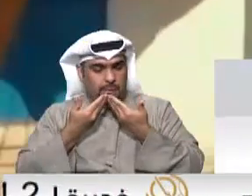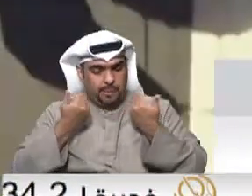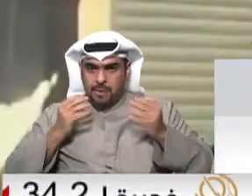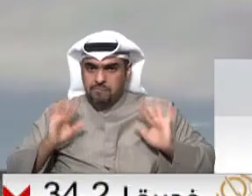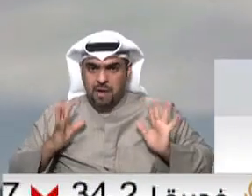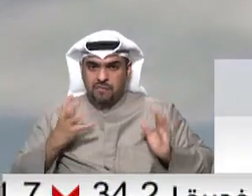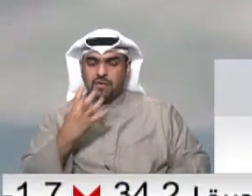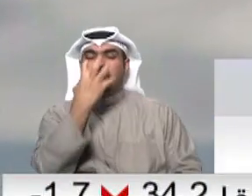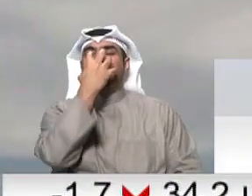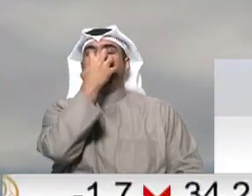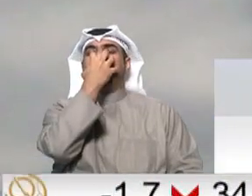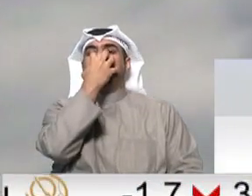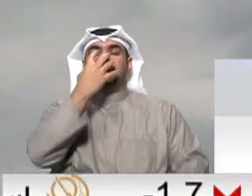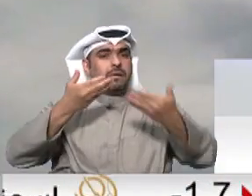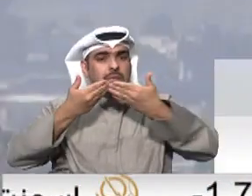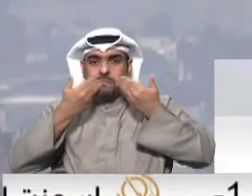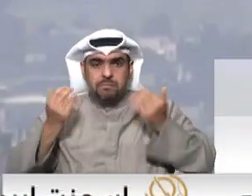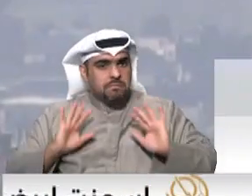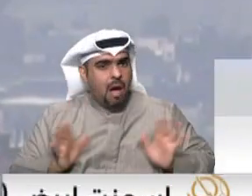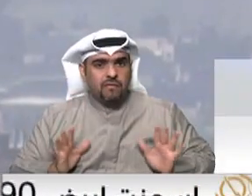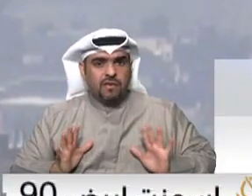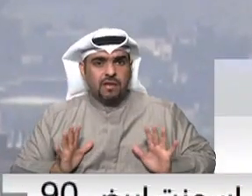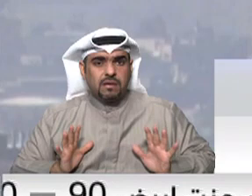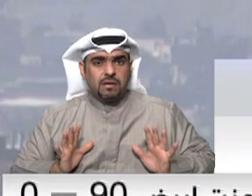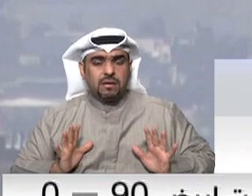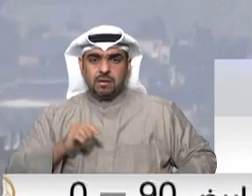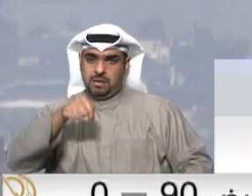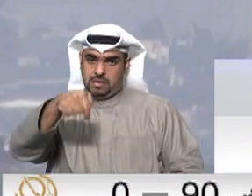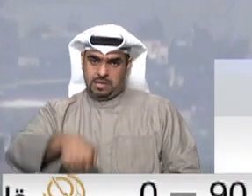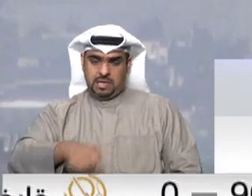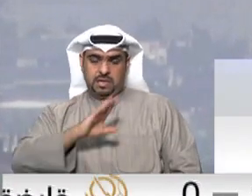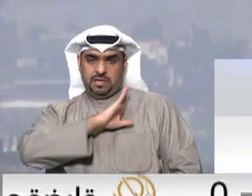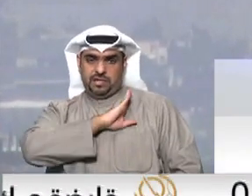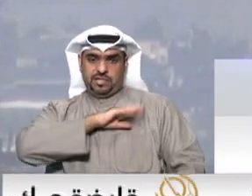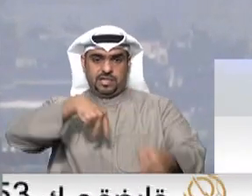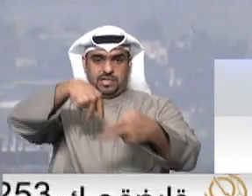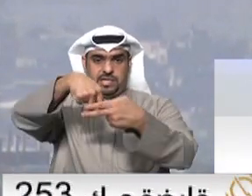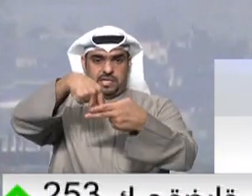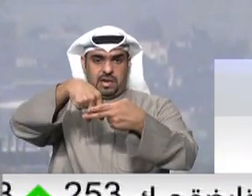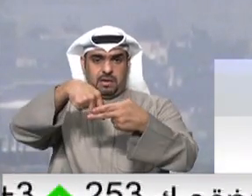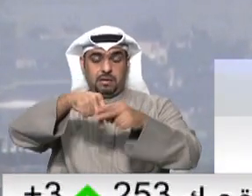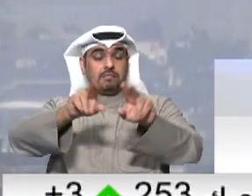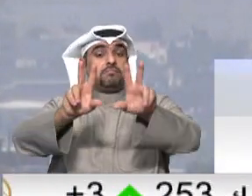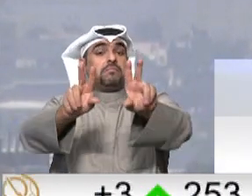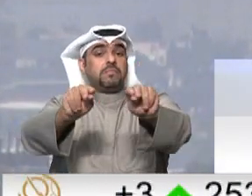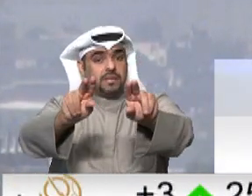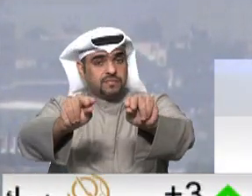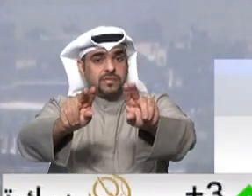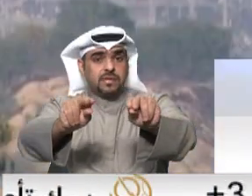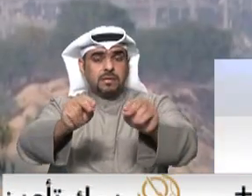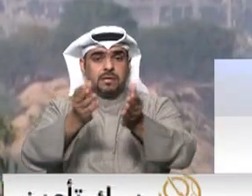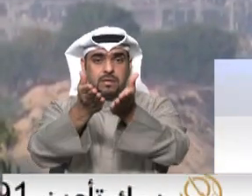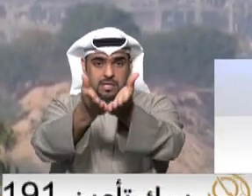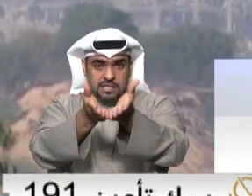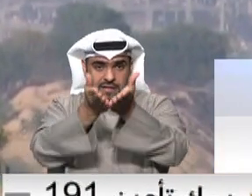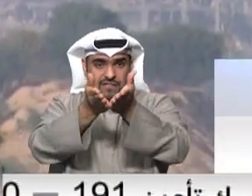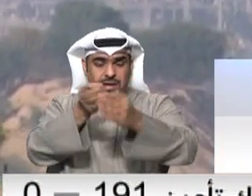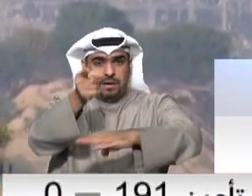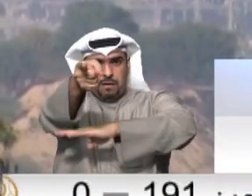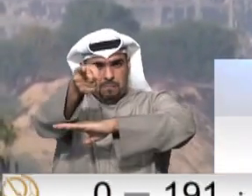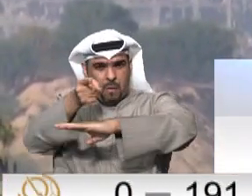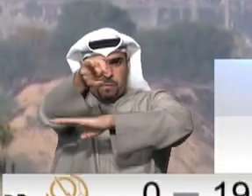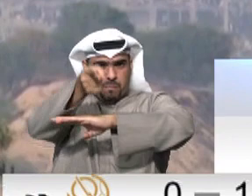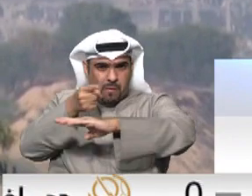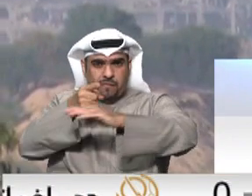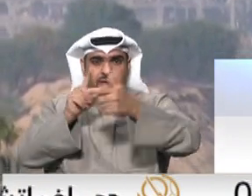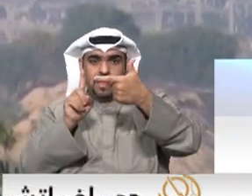العسكرية المنفذة برا وجوا وبحرا، الزوارق الحربية لم تتوقف لا في ساعات الليل ولا في النهار، وهي